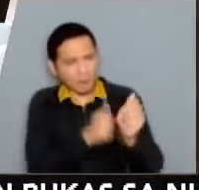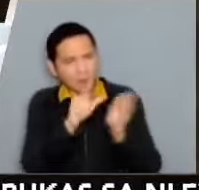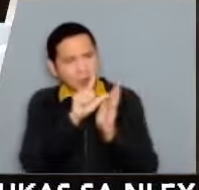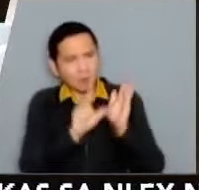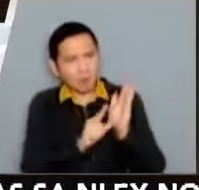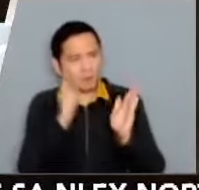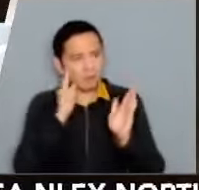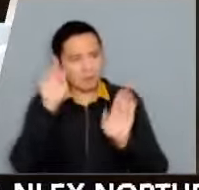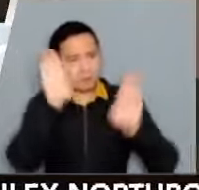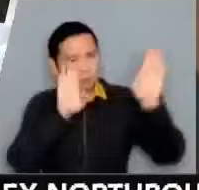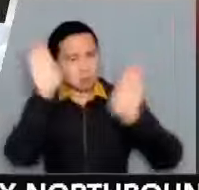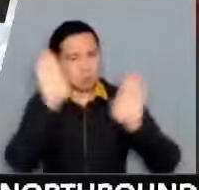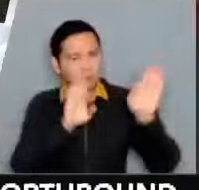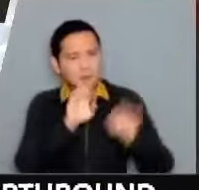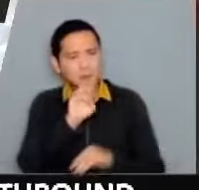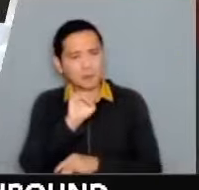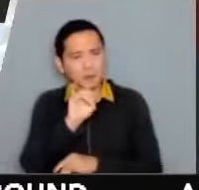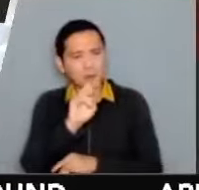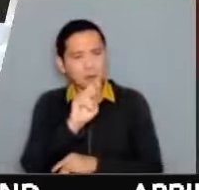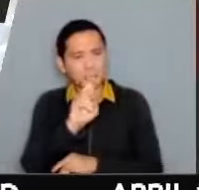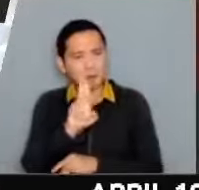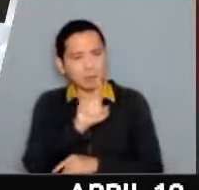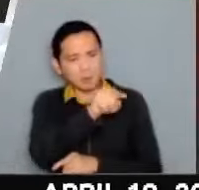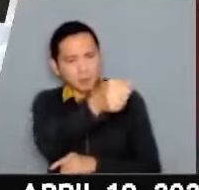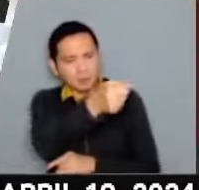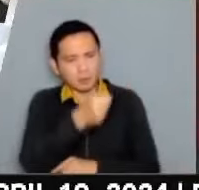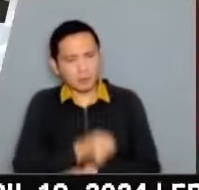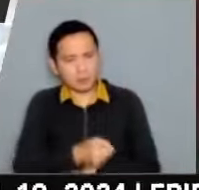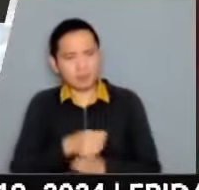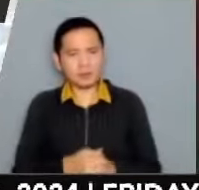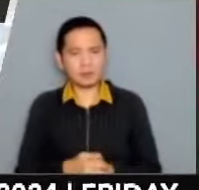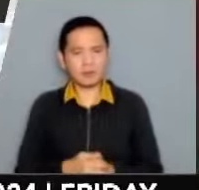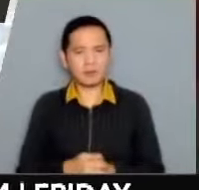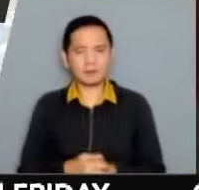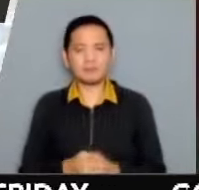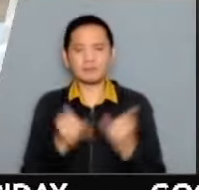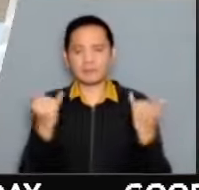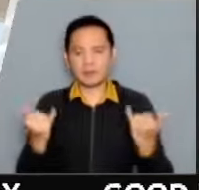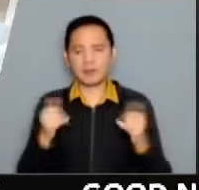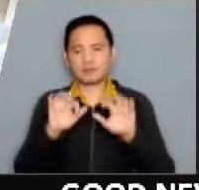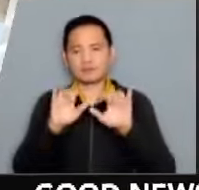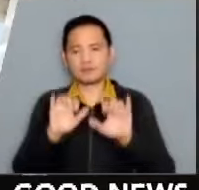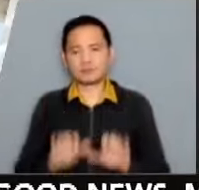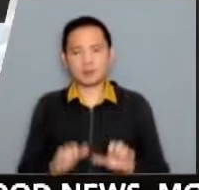kontrata. May ibabala rin siya kaugnay sa hiling na temporary rescinding order ni Erice.